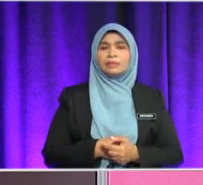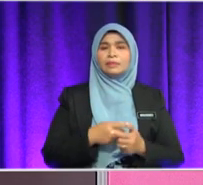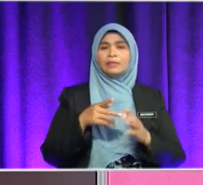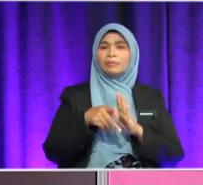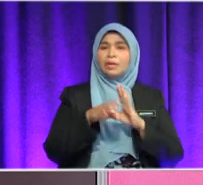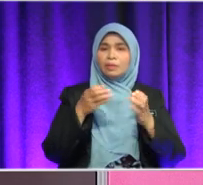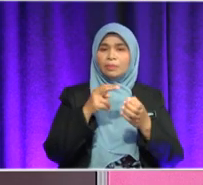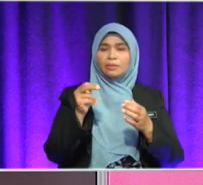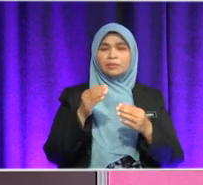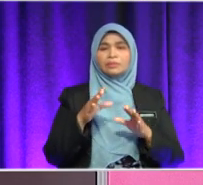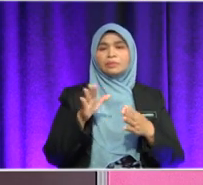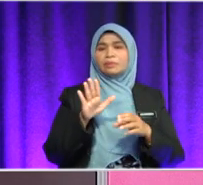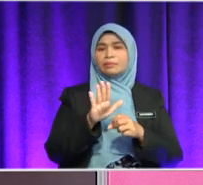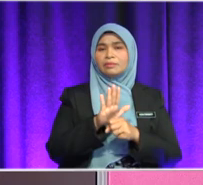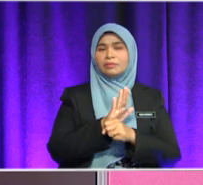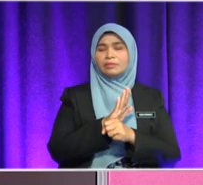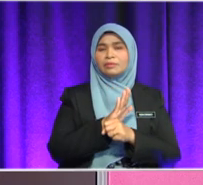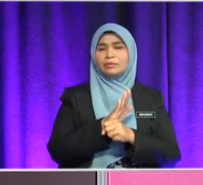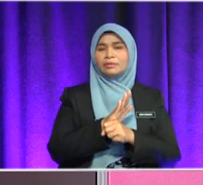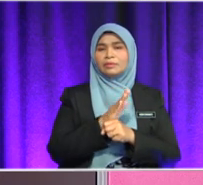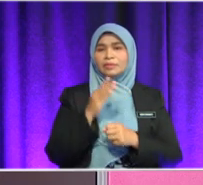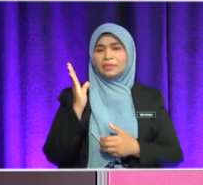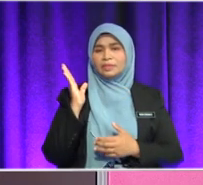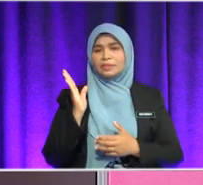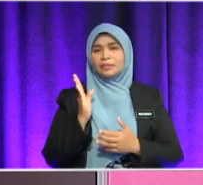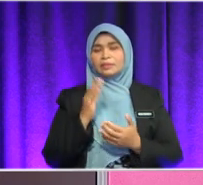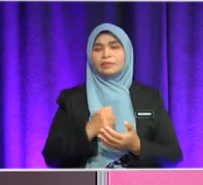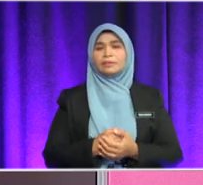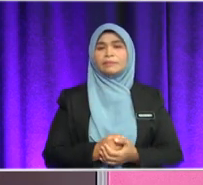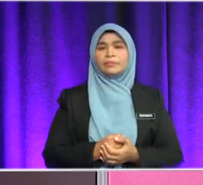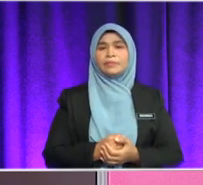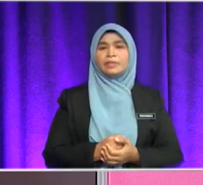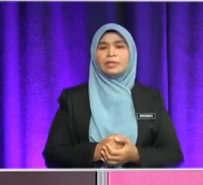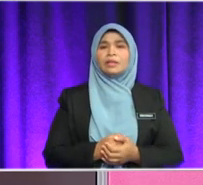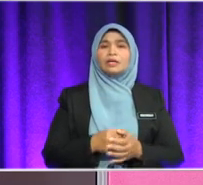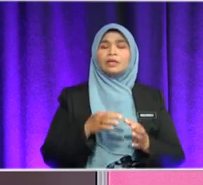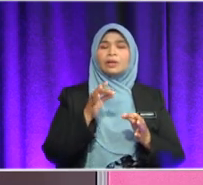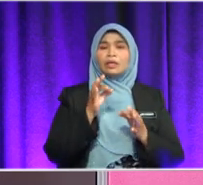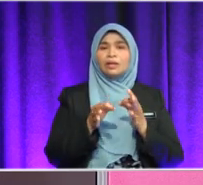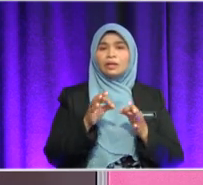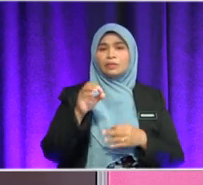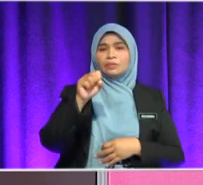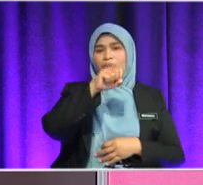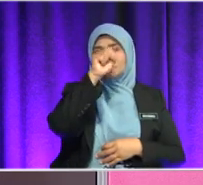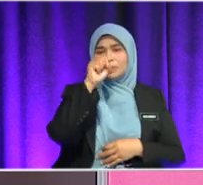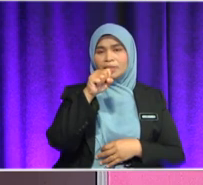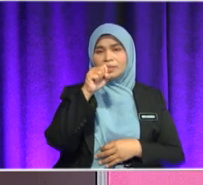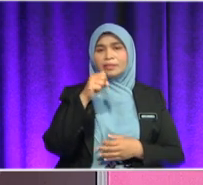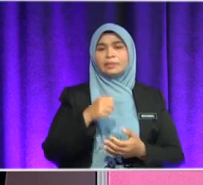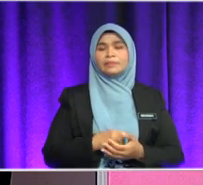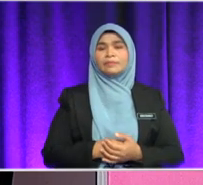sudah memadai kalau kalau kalau soalan di sana